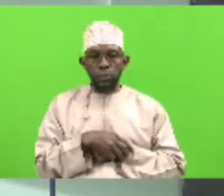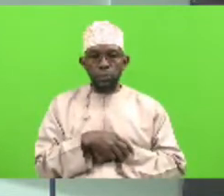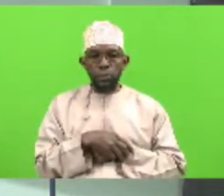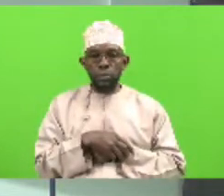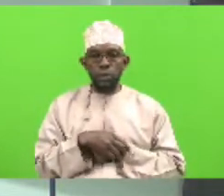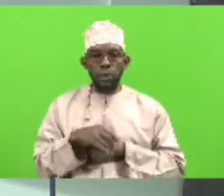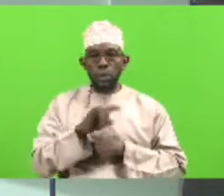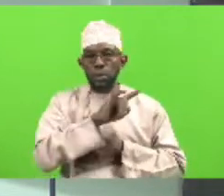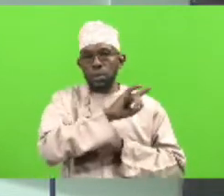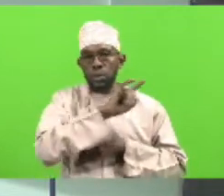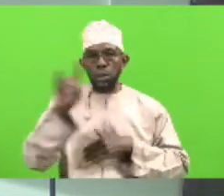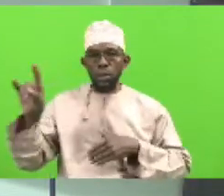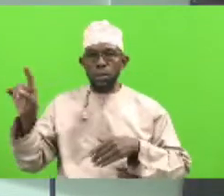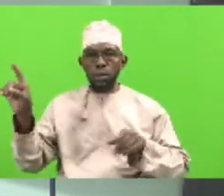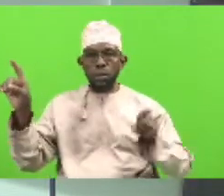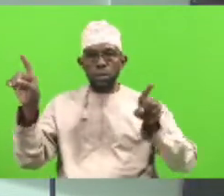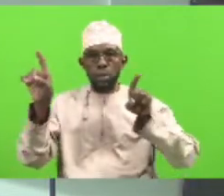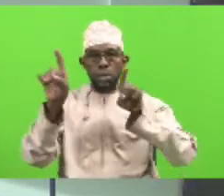لا